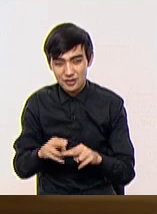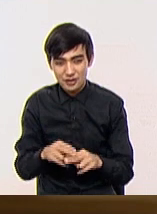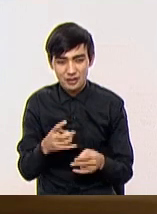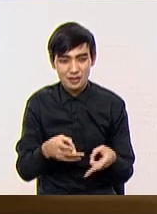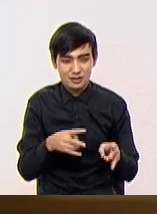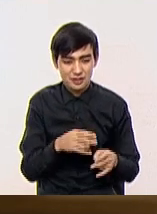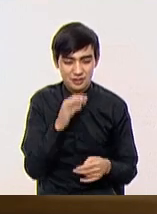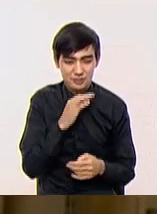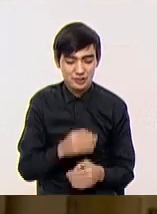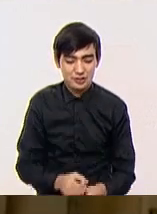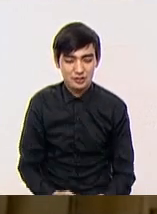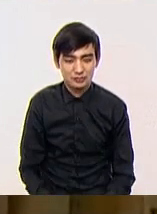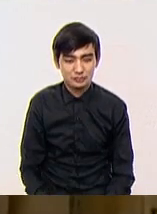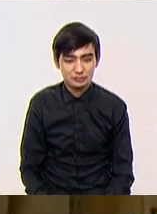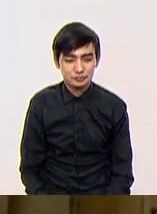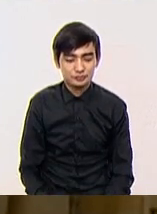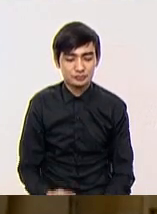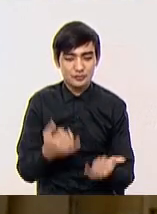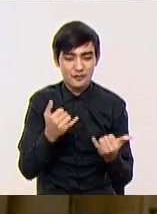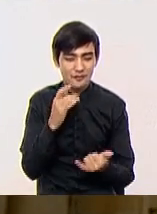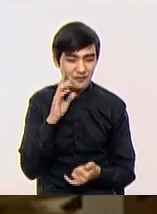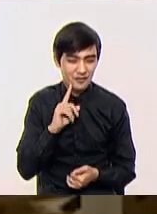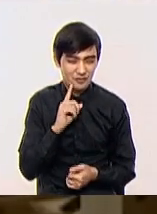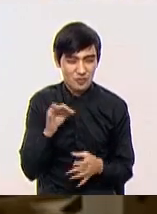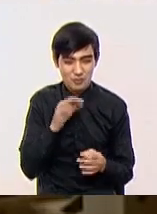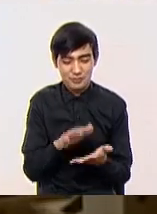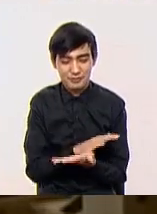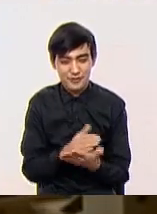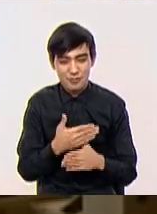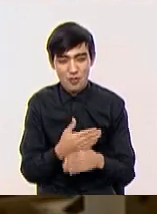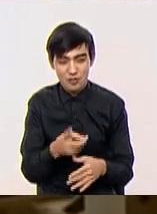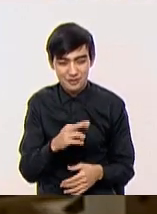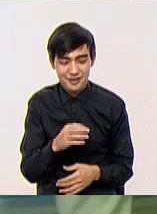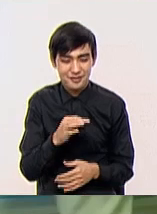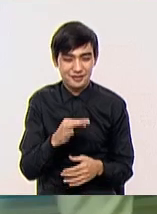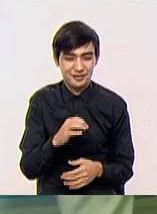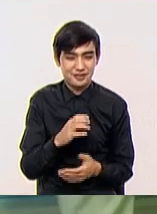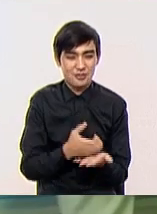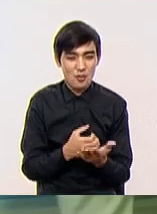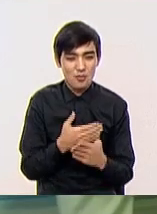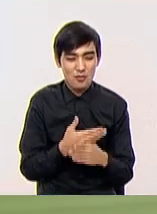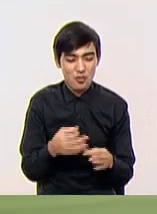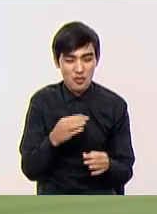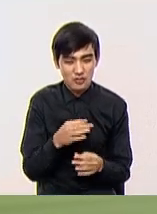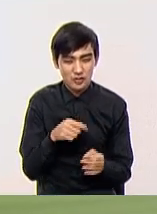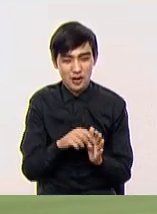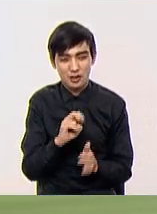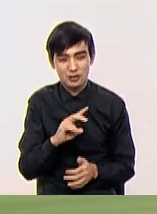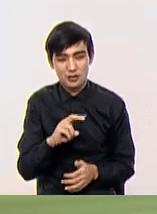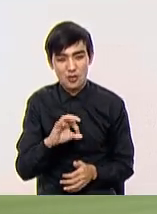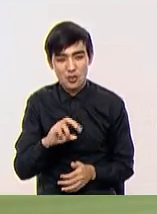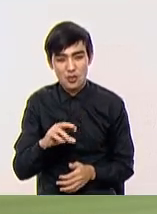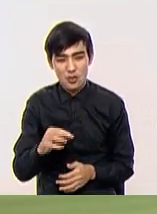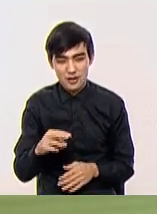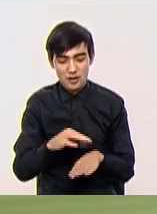препарат. Ал әзірге медициналық тегін көмектің және әлеуметтік сақтандырудың шеңберінде онкологиялық науқастар, арфандық